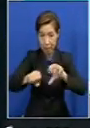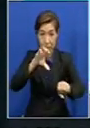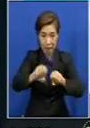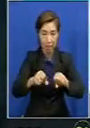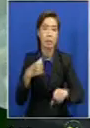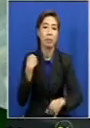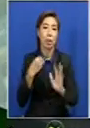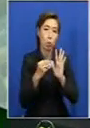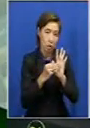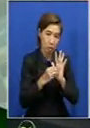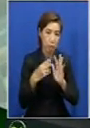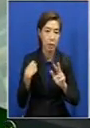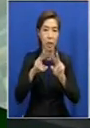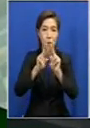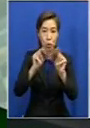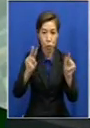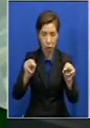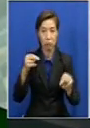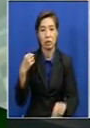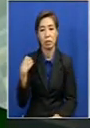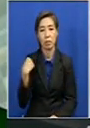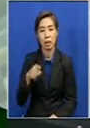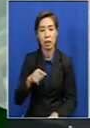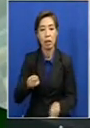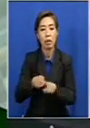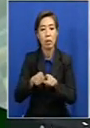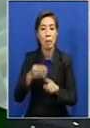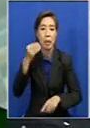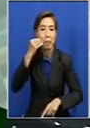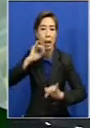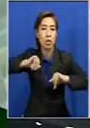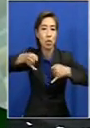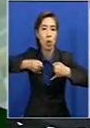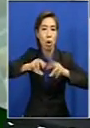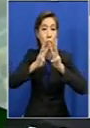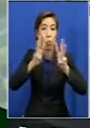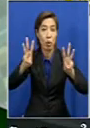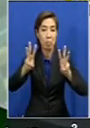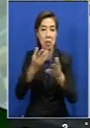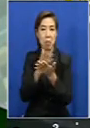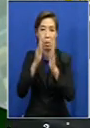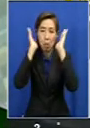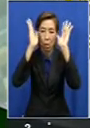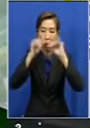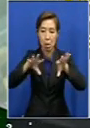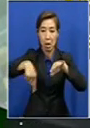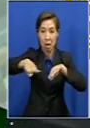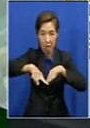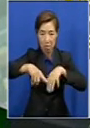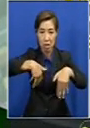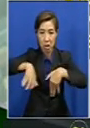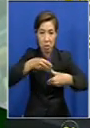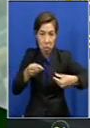นะครับนนทบุรีก็มีครับที่นี่เป็นบ้านเจ้าของเว็บไซต์ที่ออกมาโฆษณาชวนเชื่อให้คนไปเล่นการ